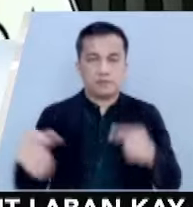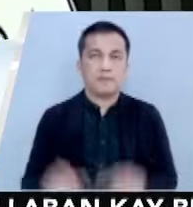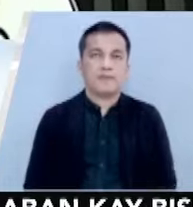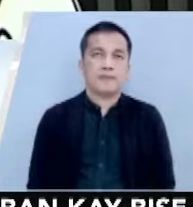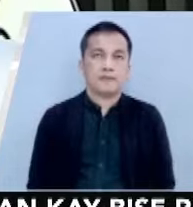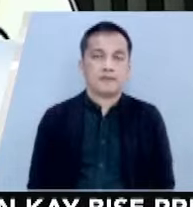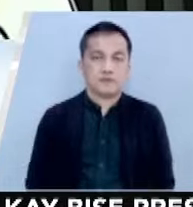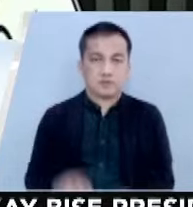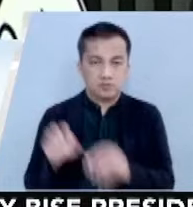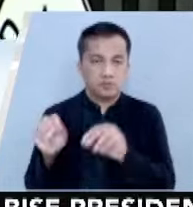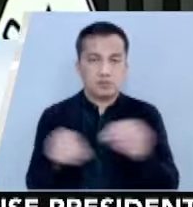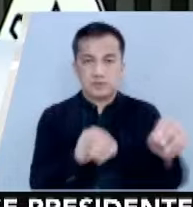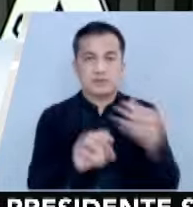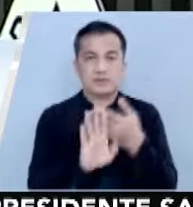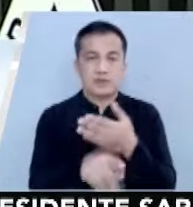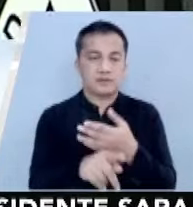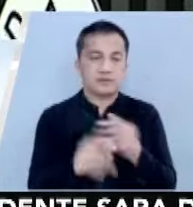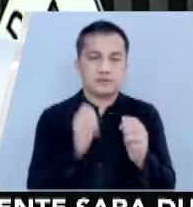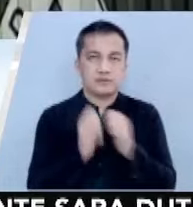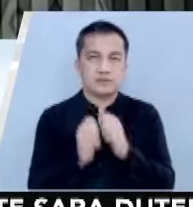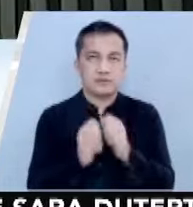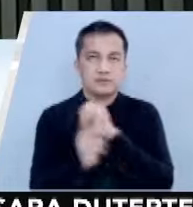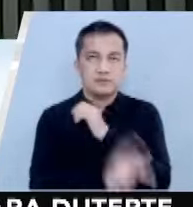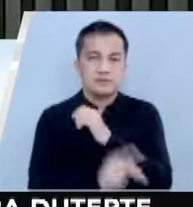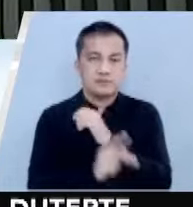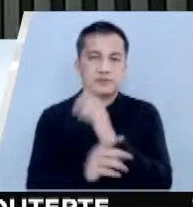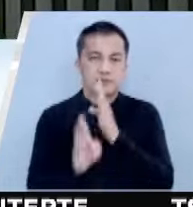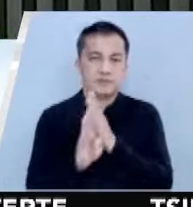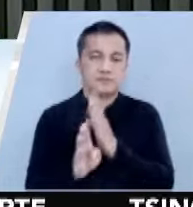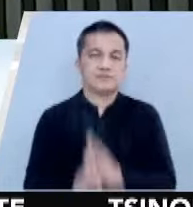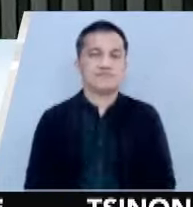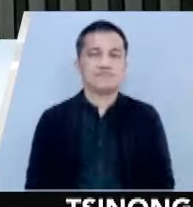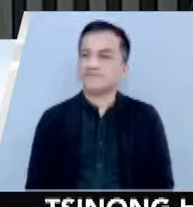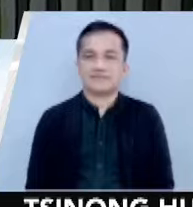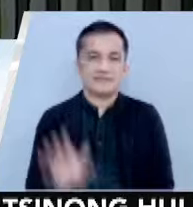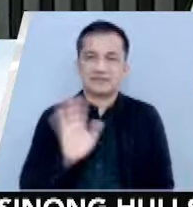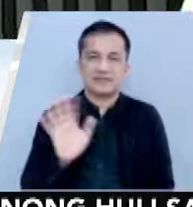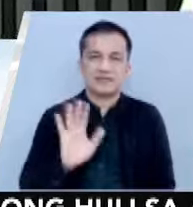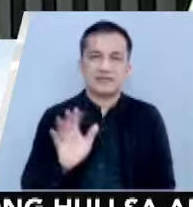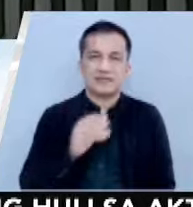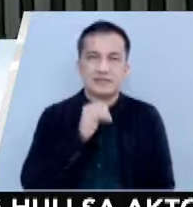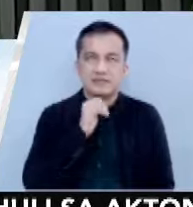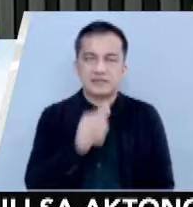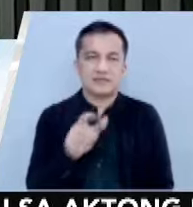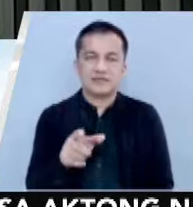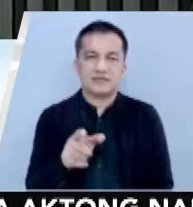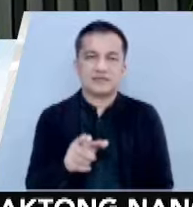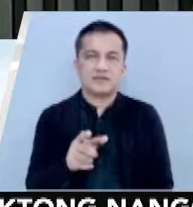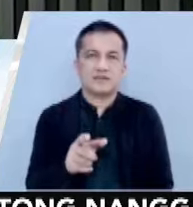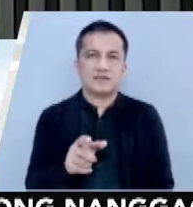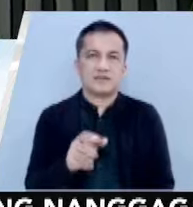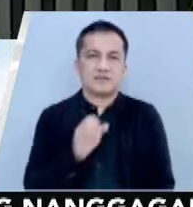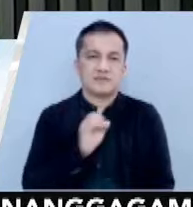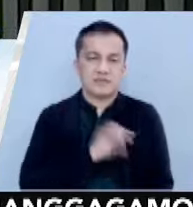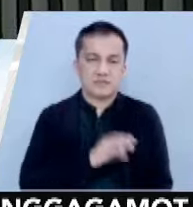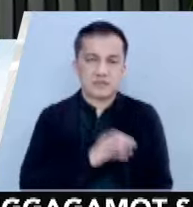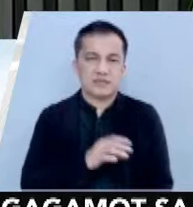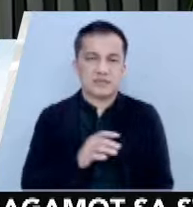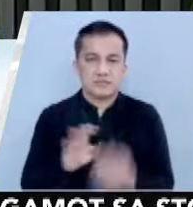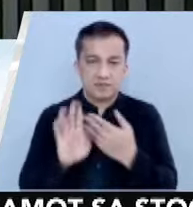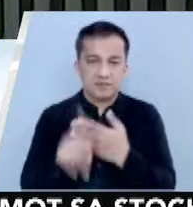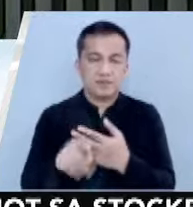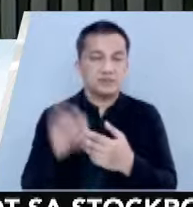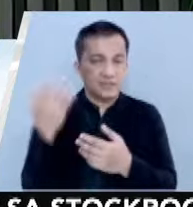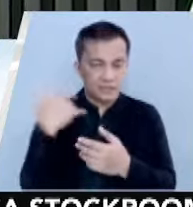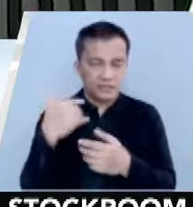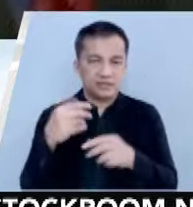them back sa EDSA, yung mga provincial buses. Hindi na po magiging productive yan at magbabalik po doon sa dati nating estado or